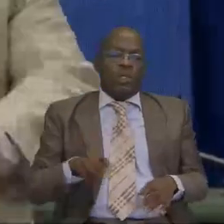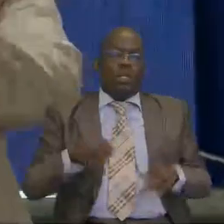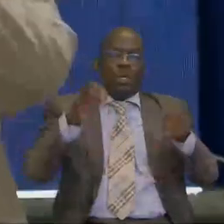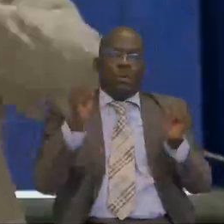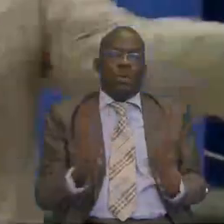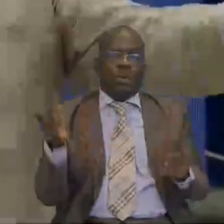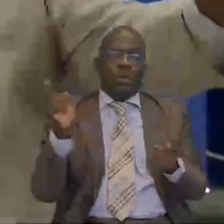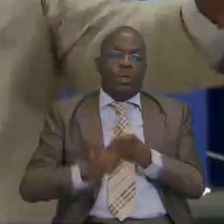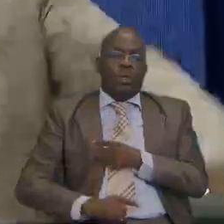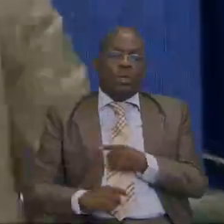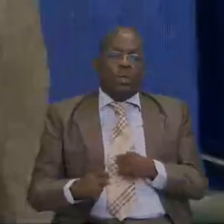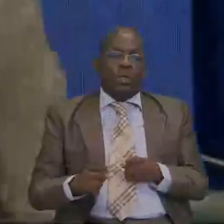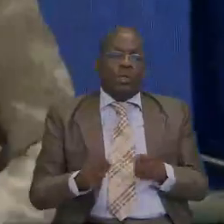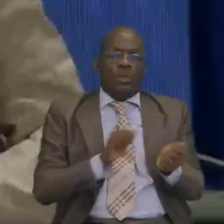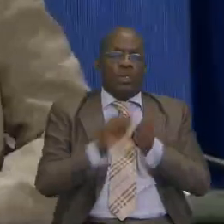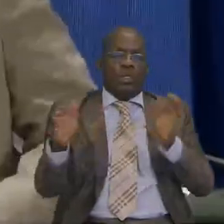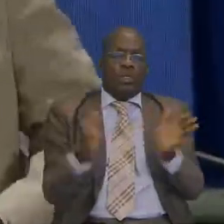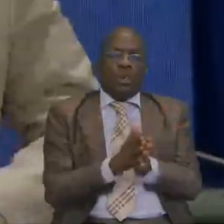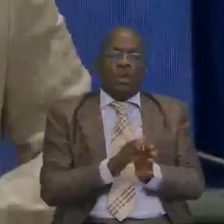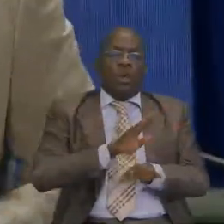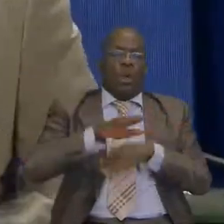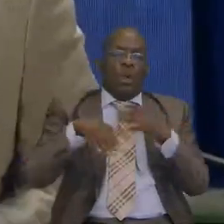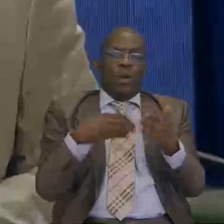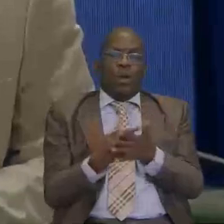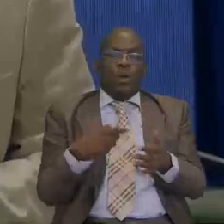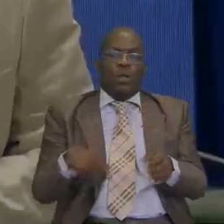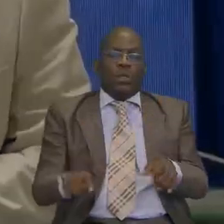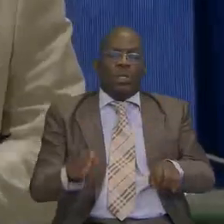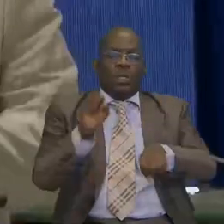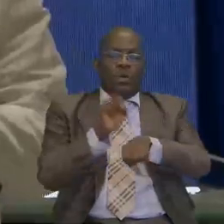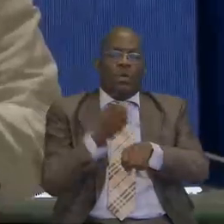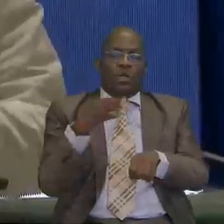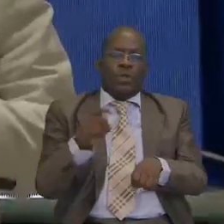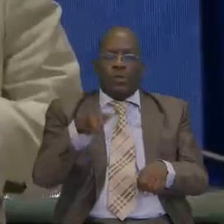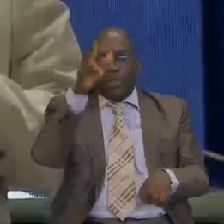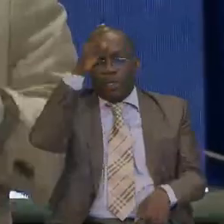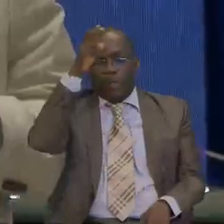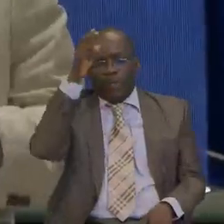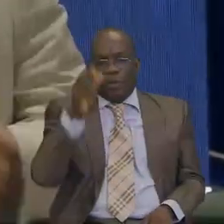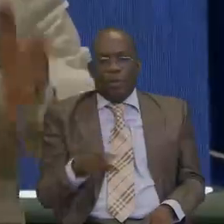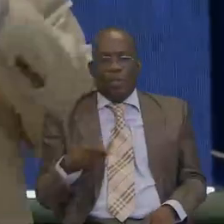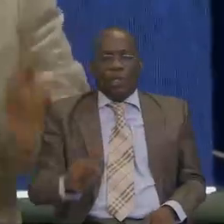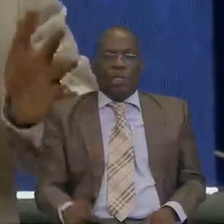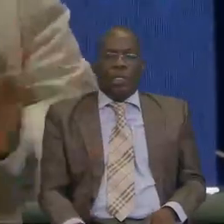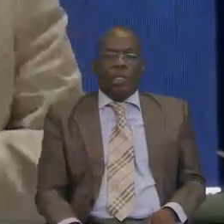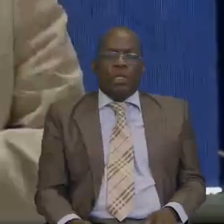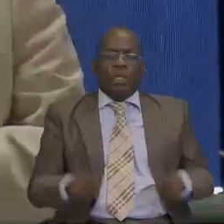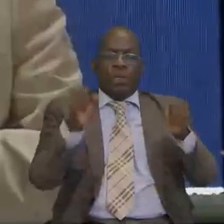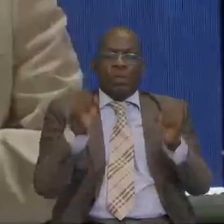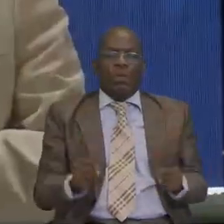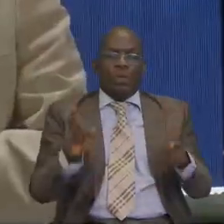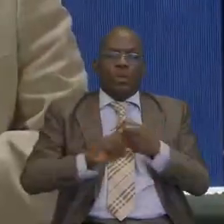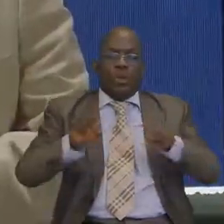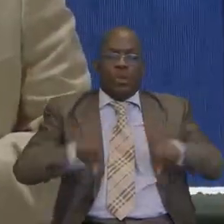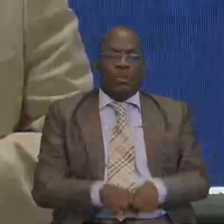La puissance pour être dispersé et disperser les œufs du diable. La